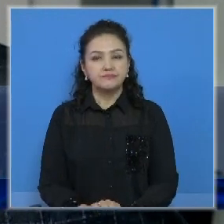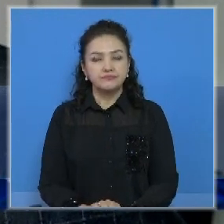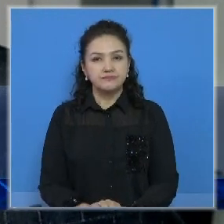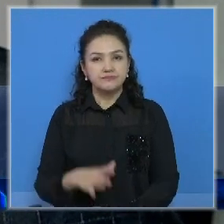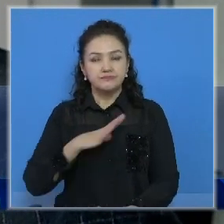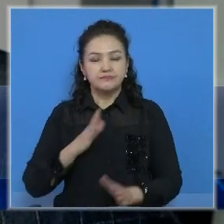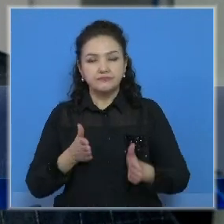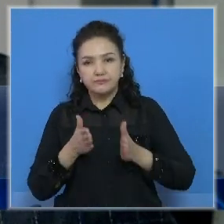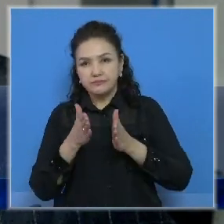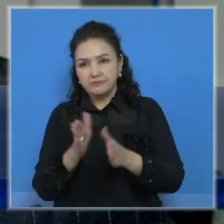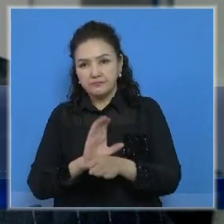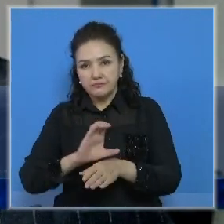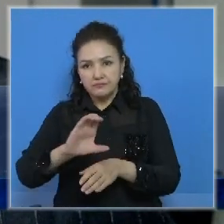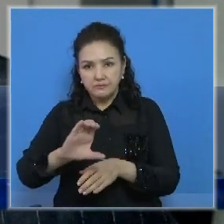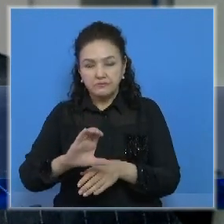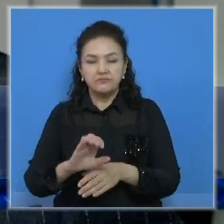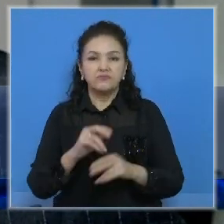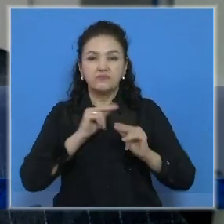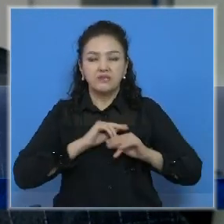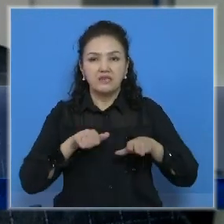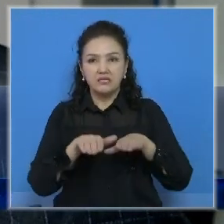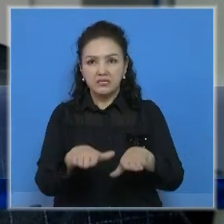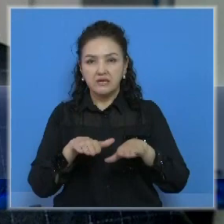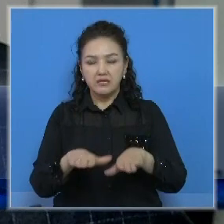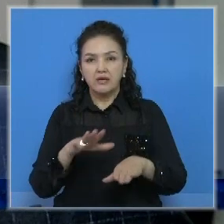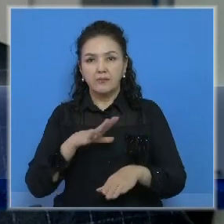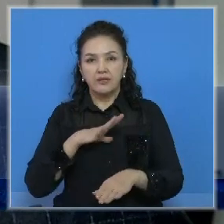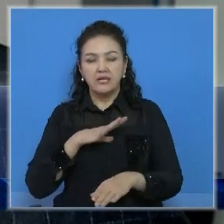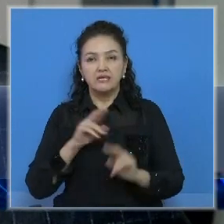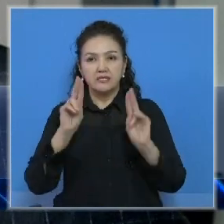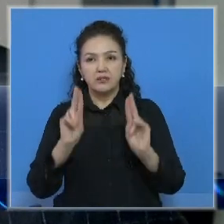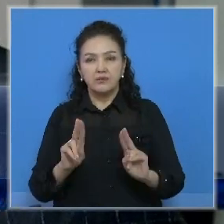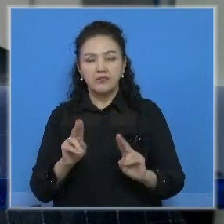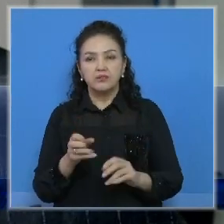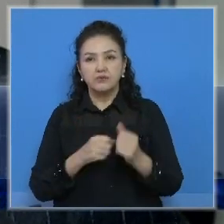Были направлены на работу в качестве швеи и были обеспечены специальными устройствами.